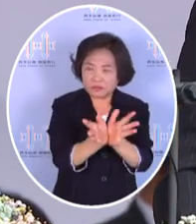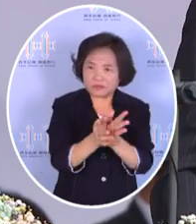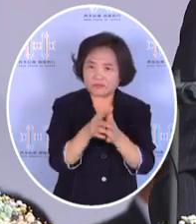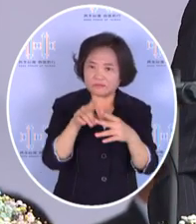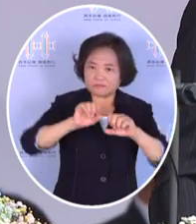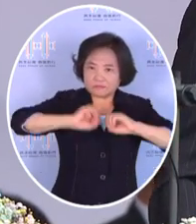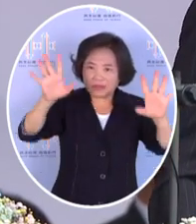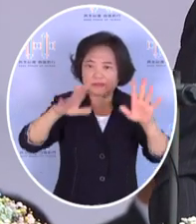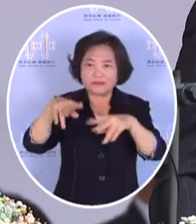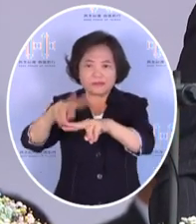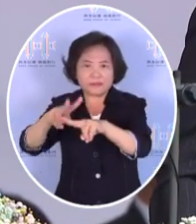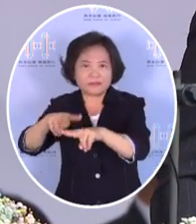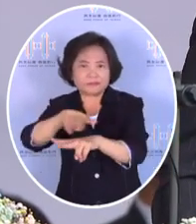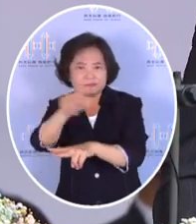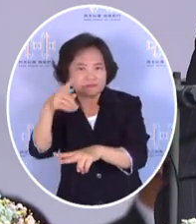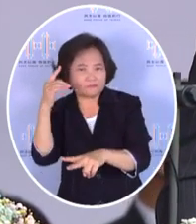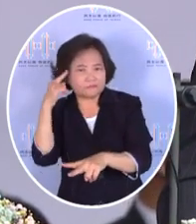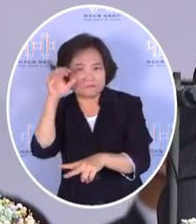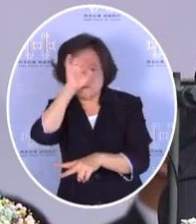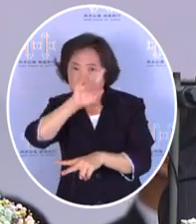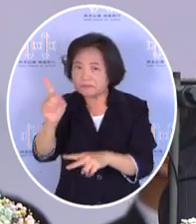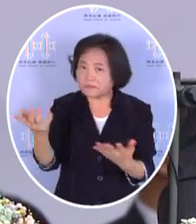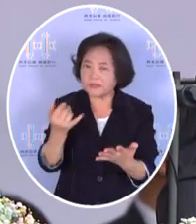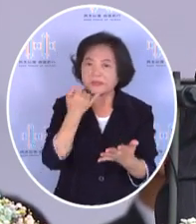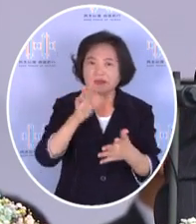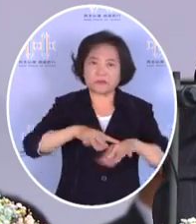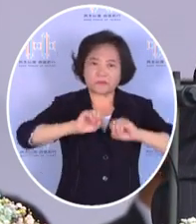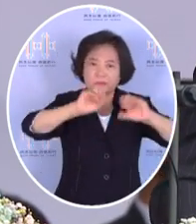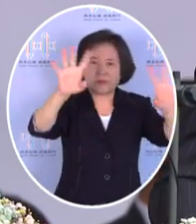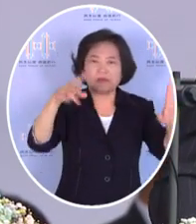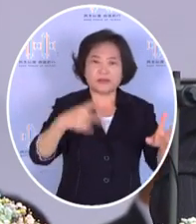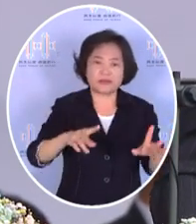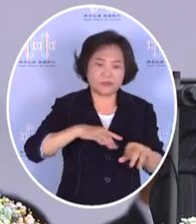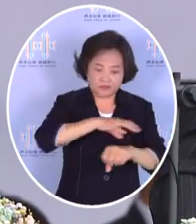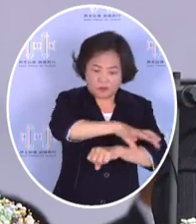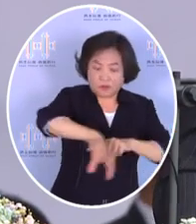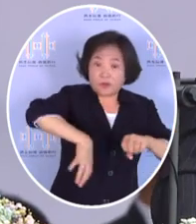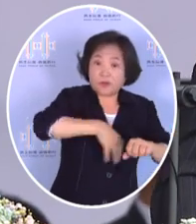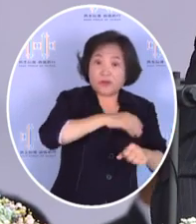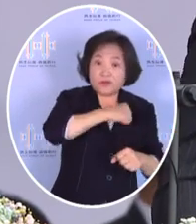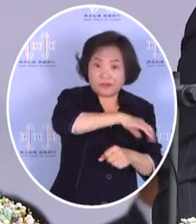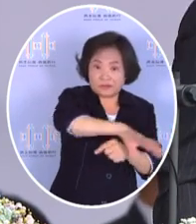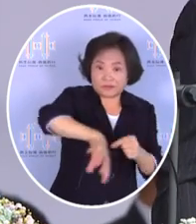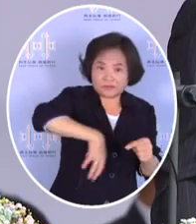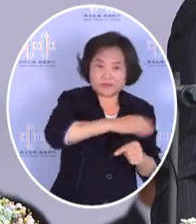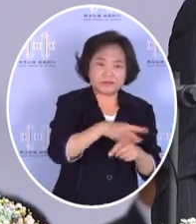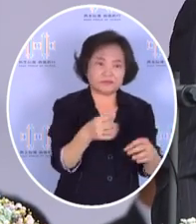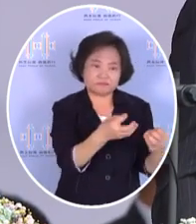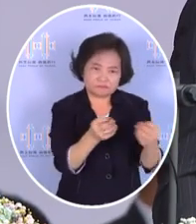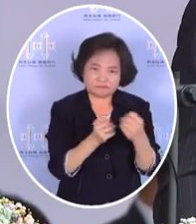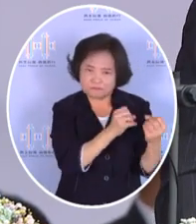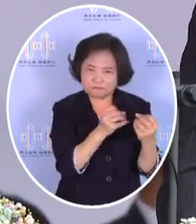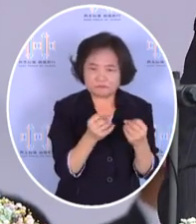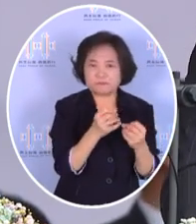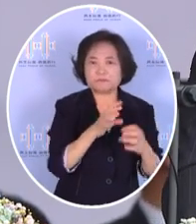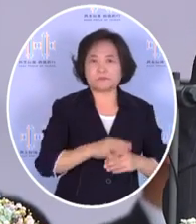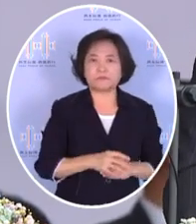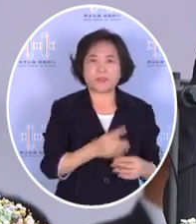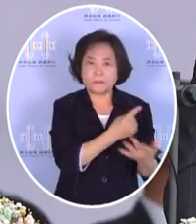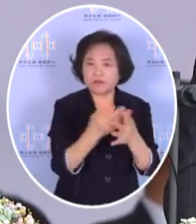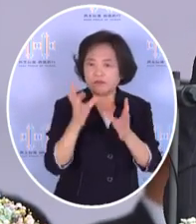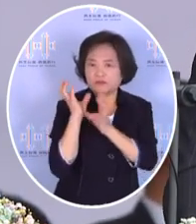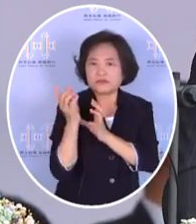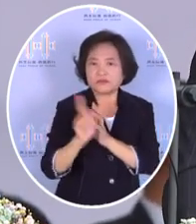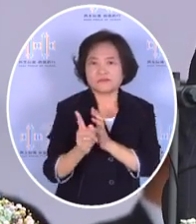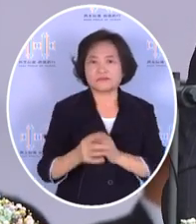态，和周边的国家交换资讯，强化安全伙伴角色，也让国人明了台